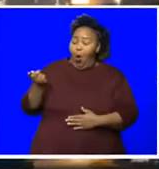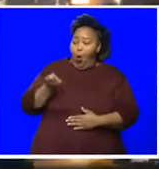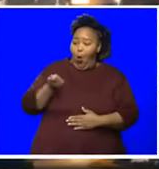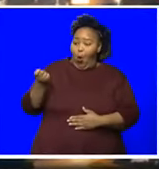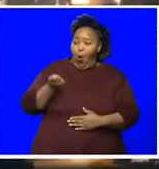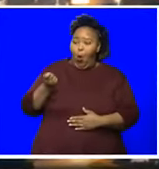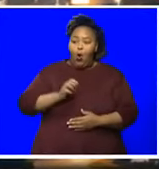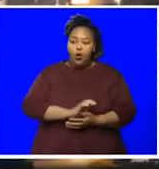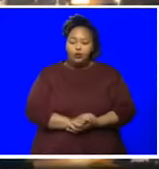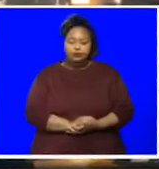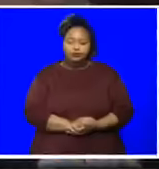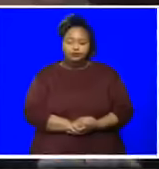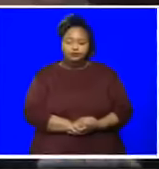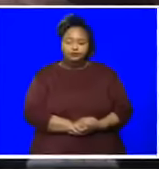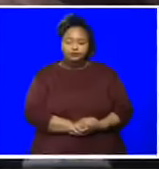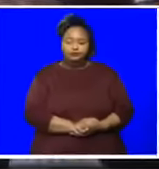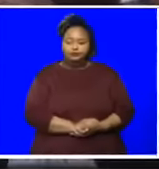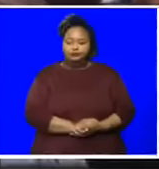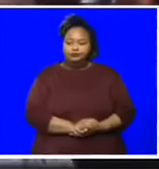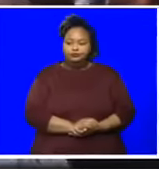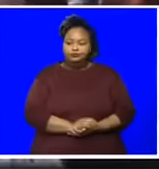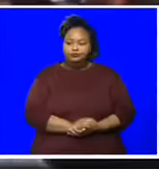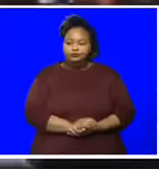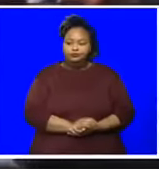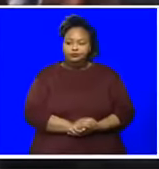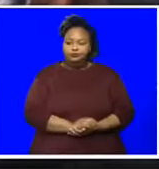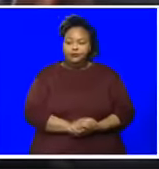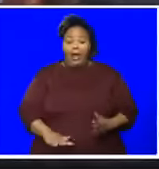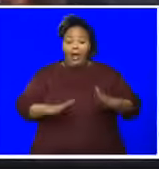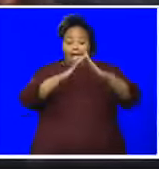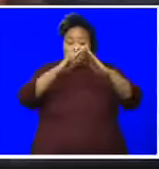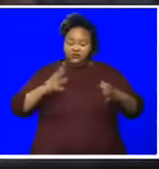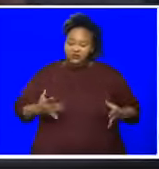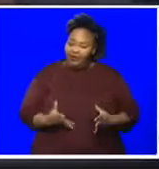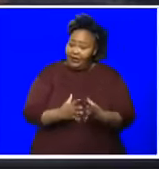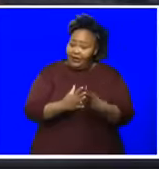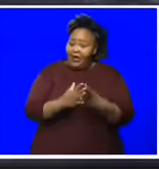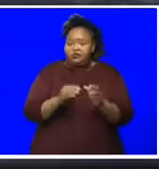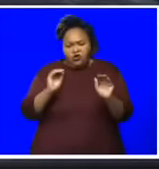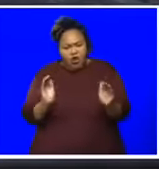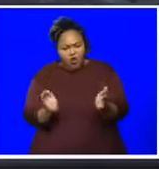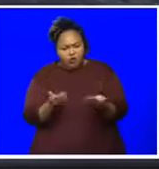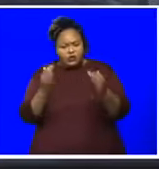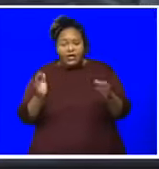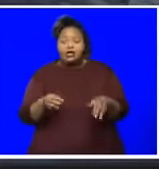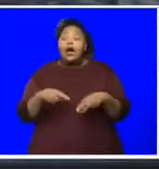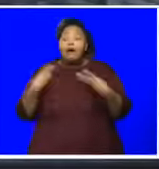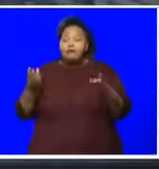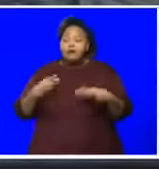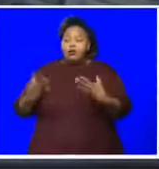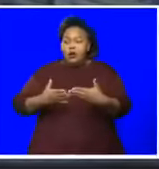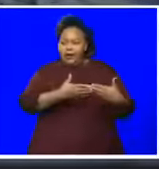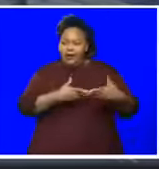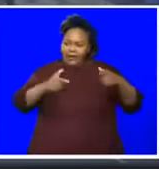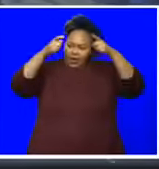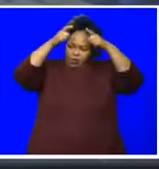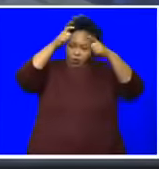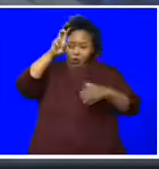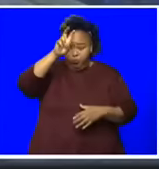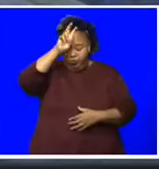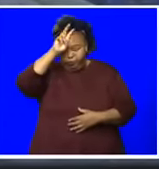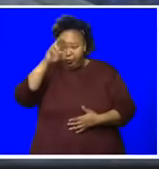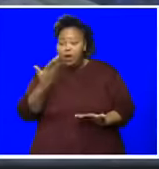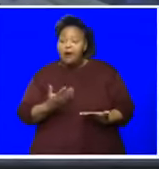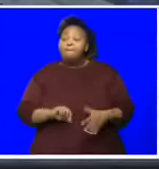inzuzo lebonakalako. Ngenhloso yekukhuthaza abalimi ukuthi balimele ekuthengisa, litiko letekulima